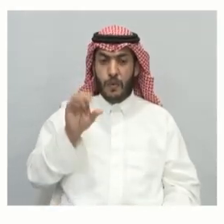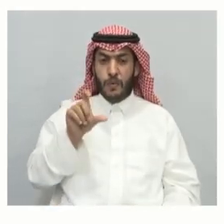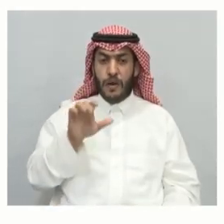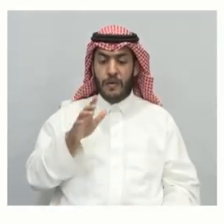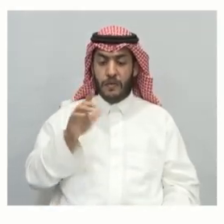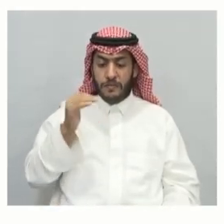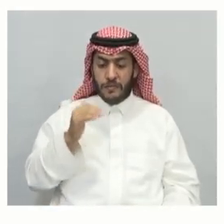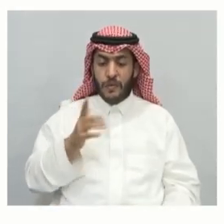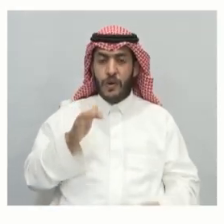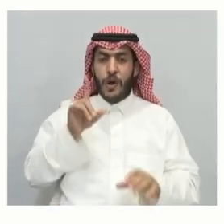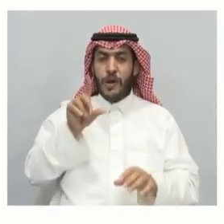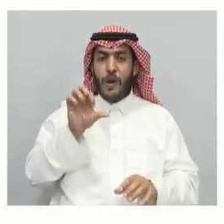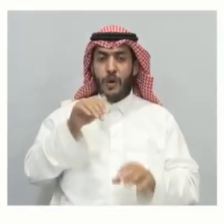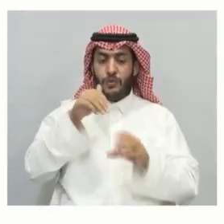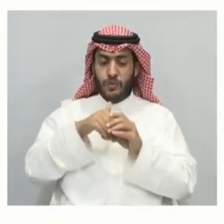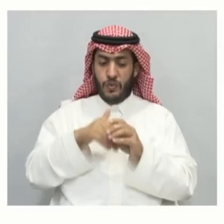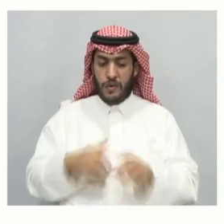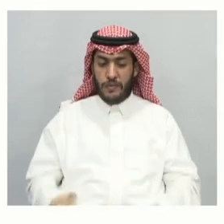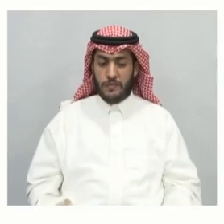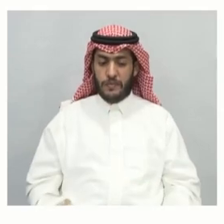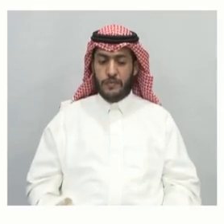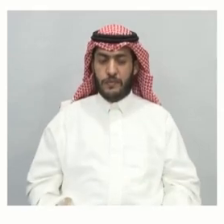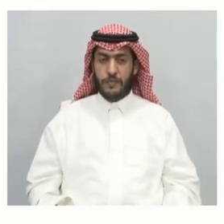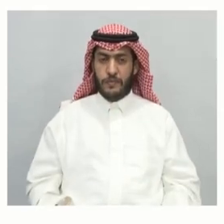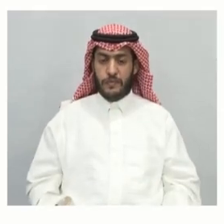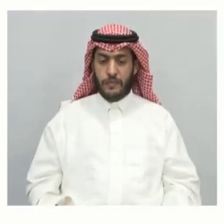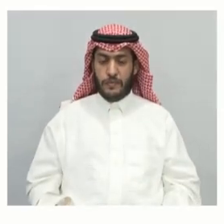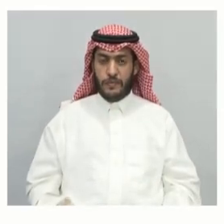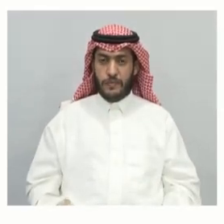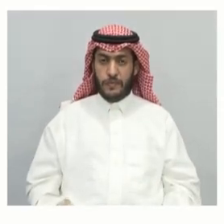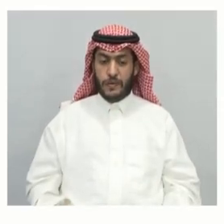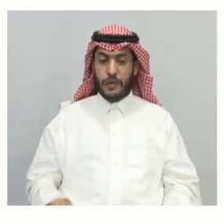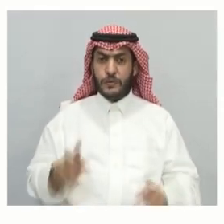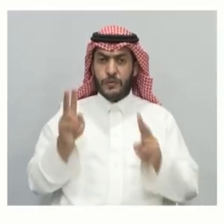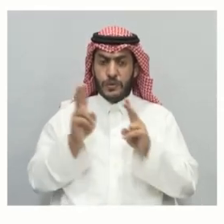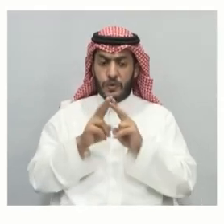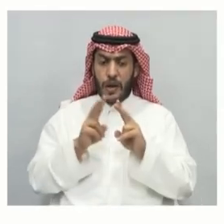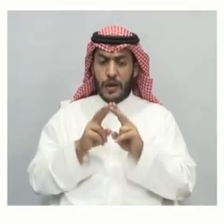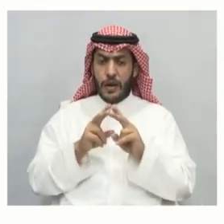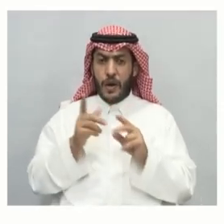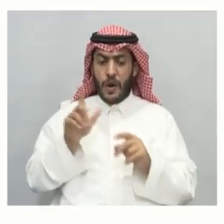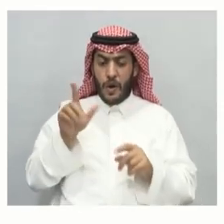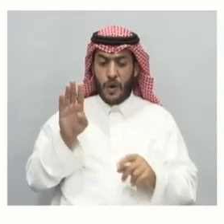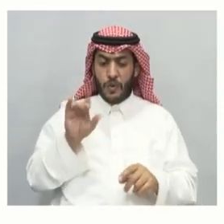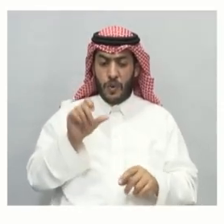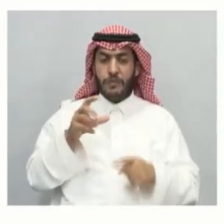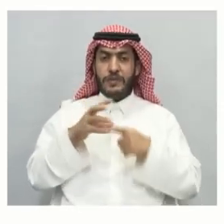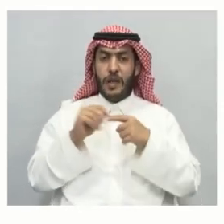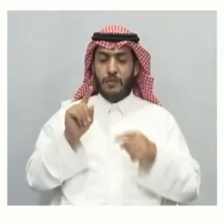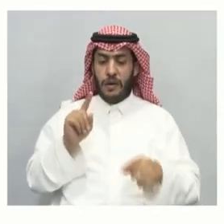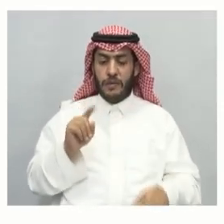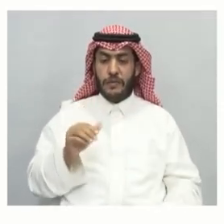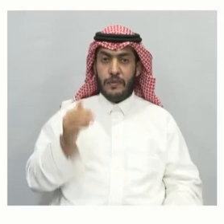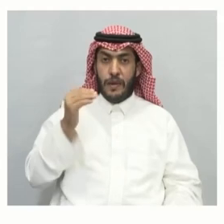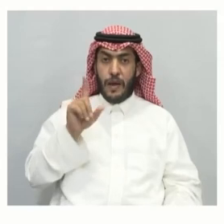والنيترون موجودين في النواه موجودين في النواه طيب الشحنه الالكترون شحنته سالب واحد